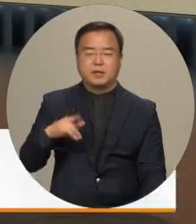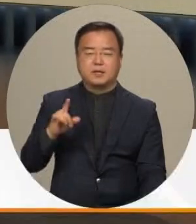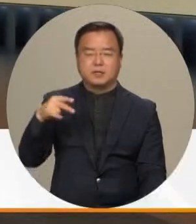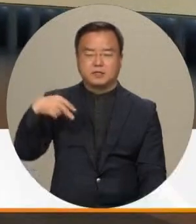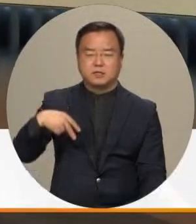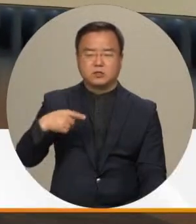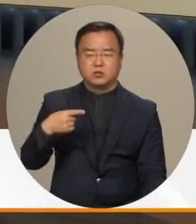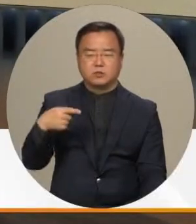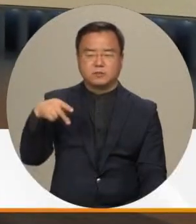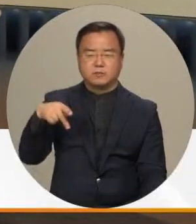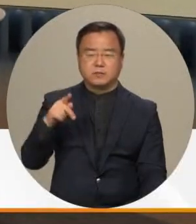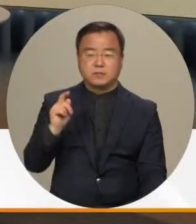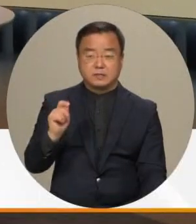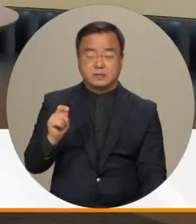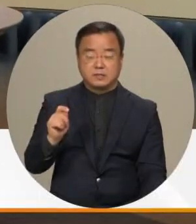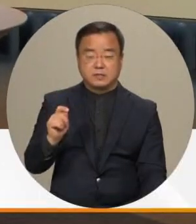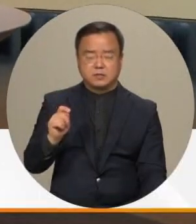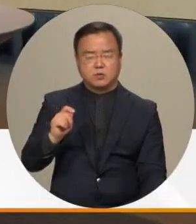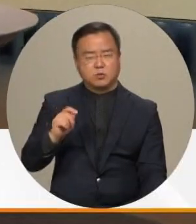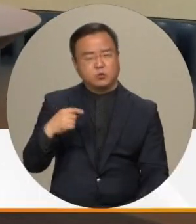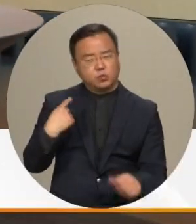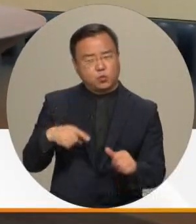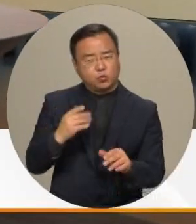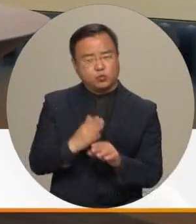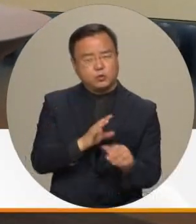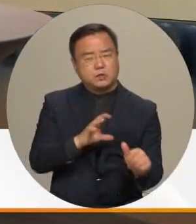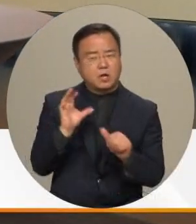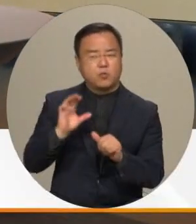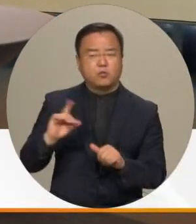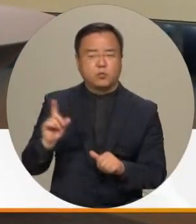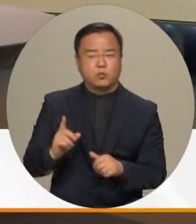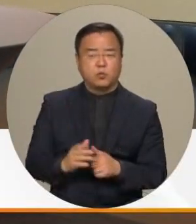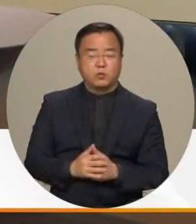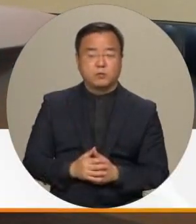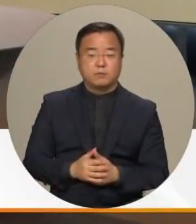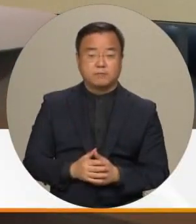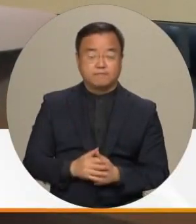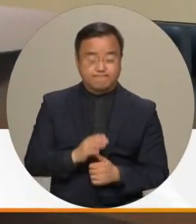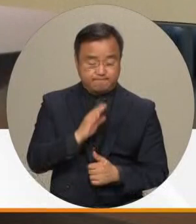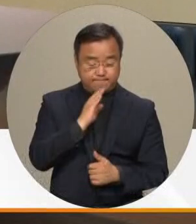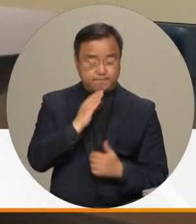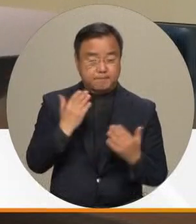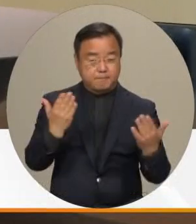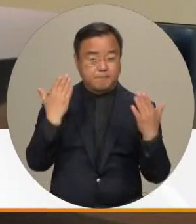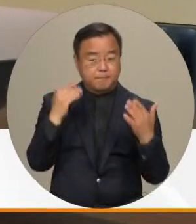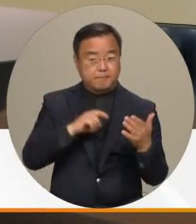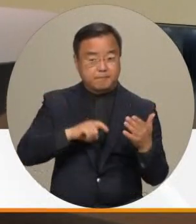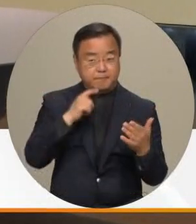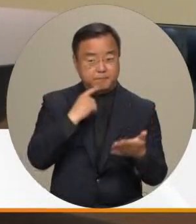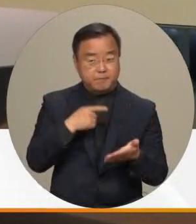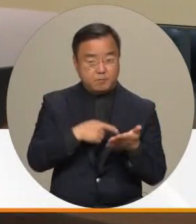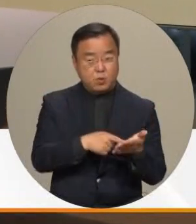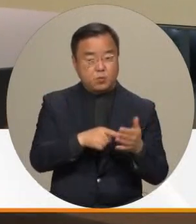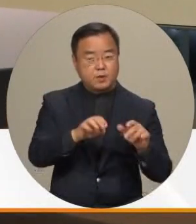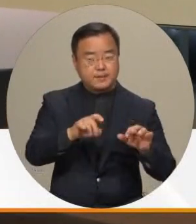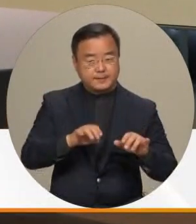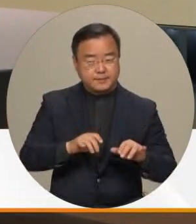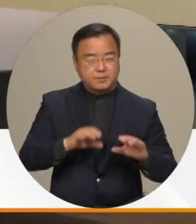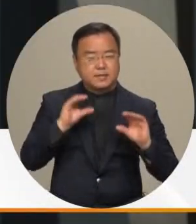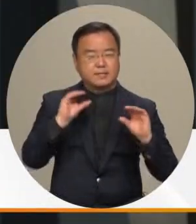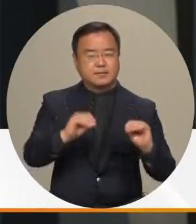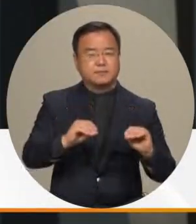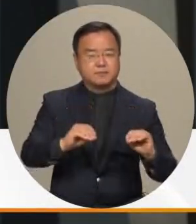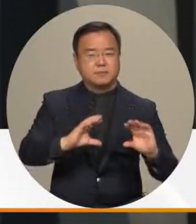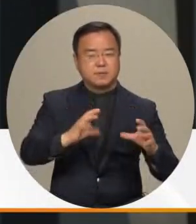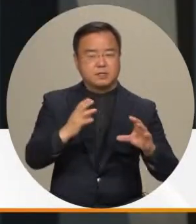어떻게 받아들일 것인가 하는 고민도 깊은데 어떻게 보십니까 실제로 학교에서 보고서 작성 등에는 사용을 금지하는